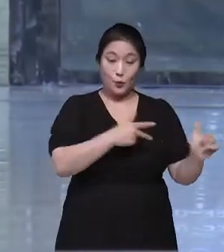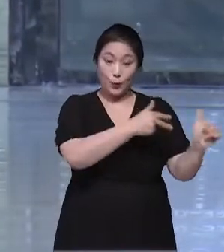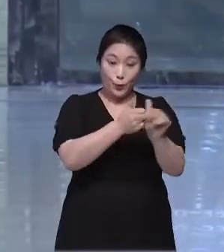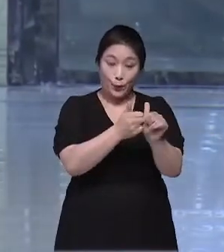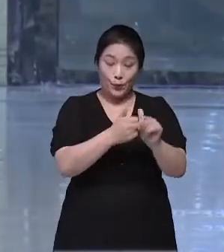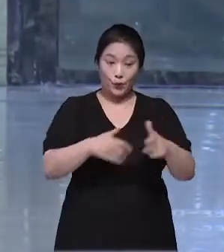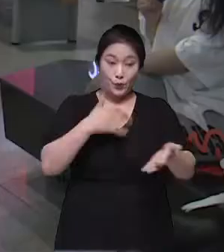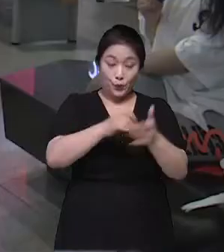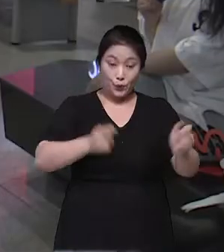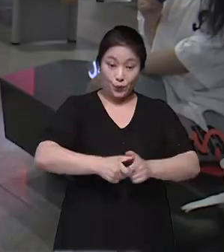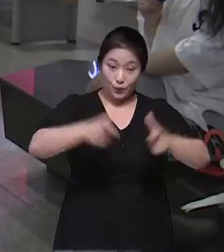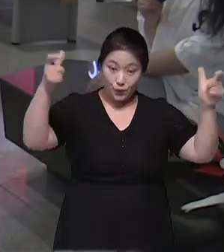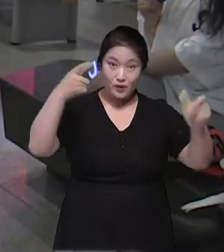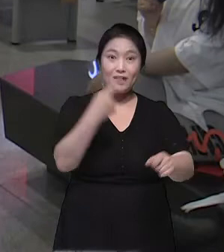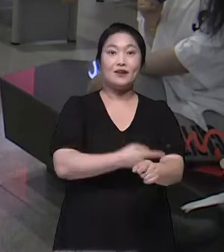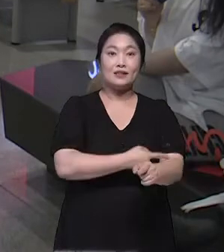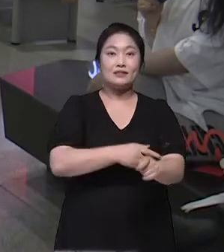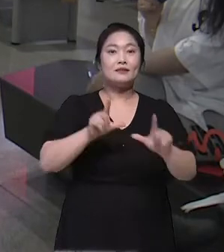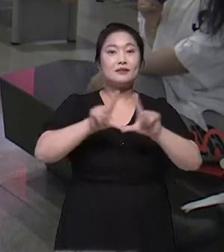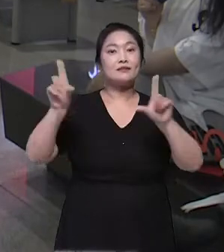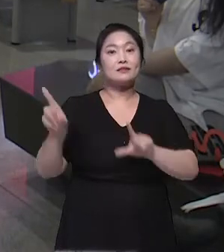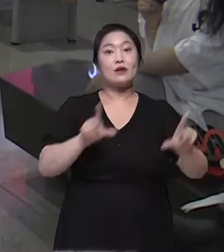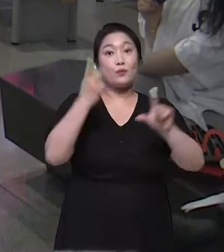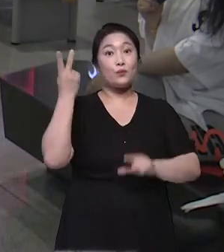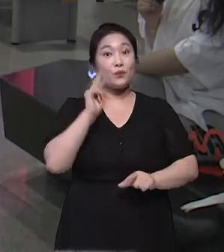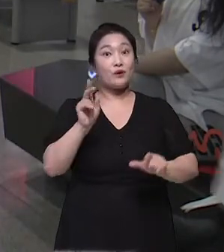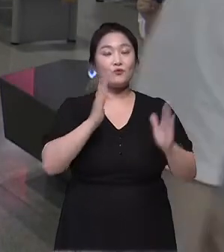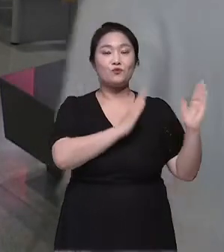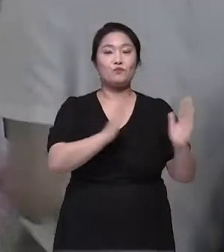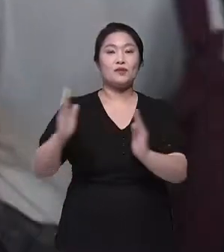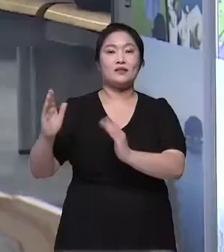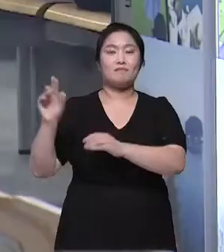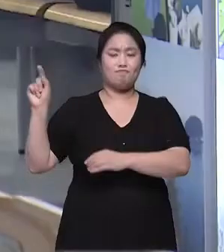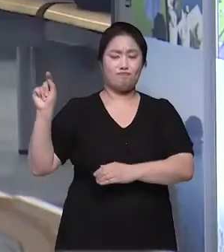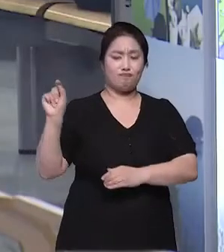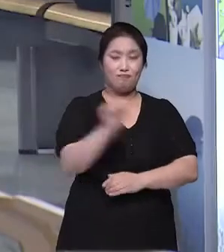접종의 가파른 증가로 일상으로